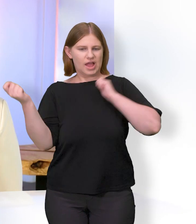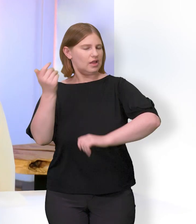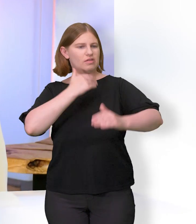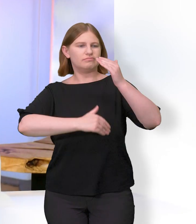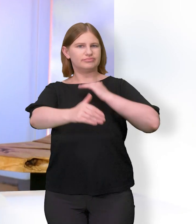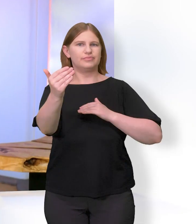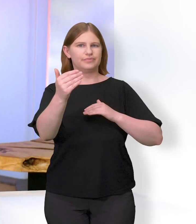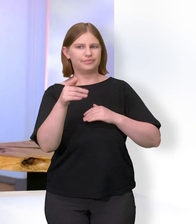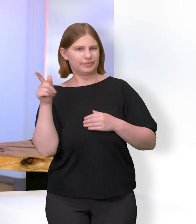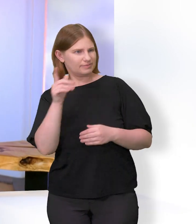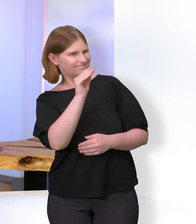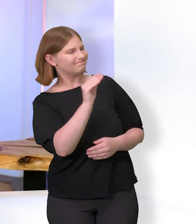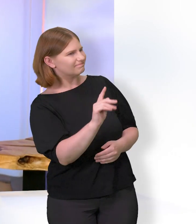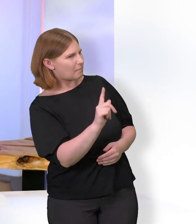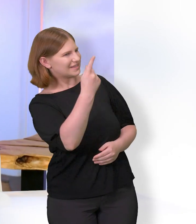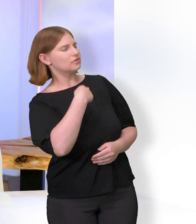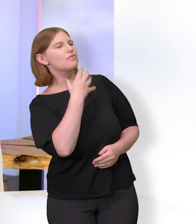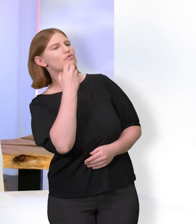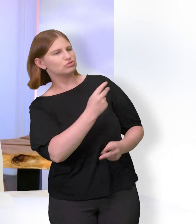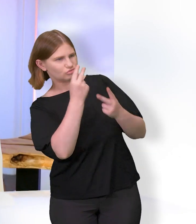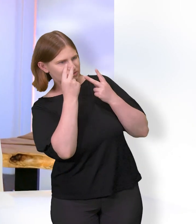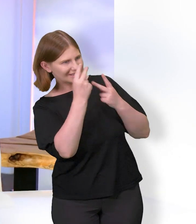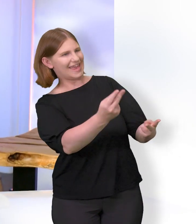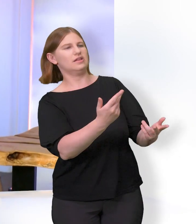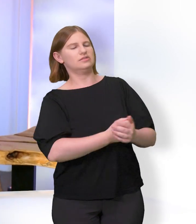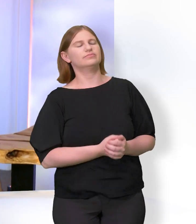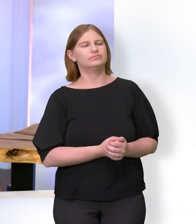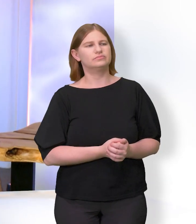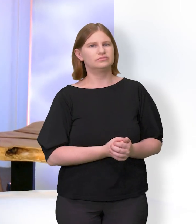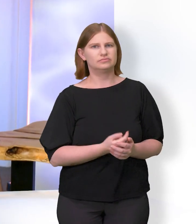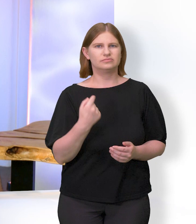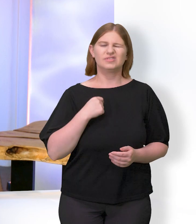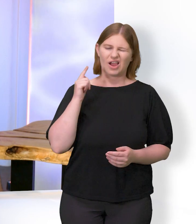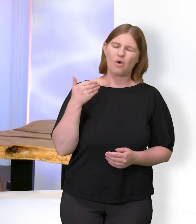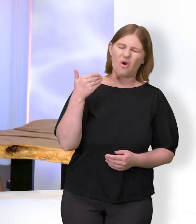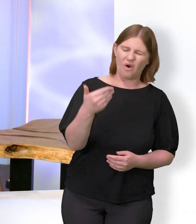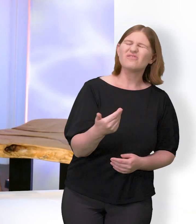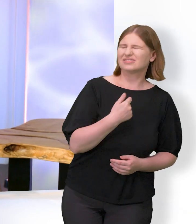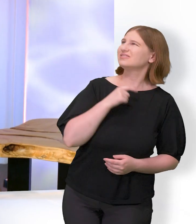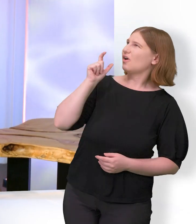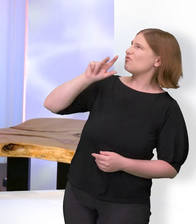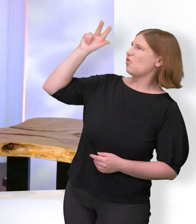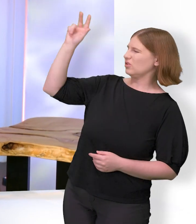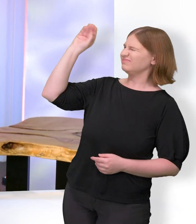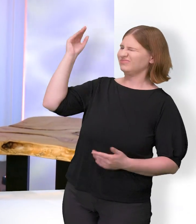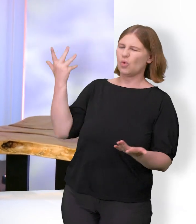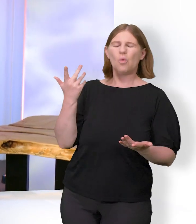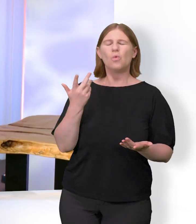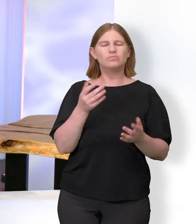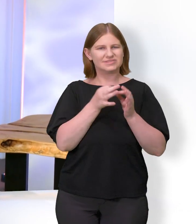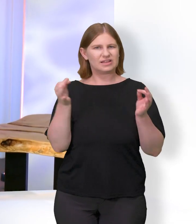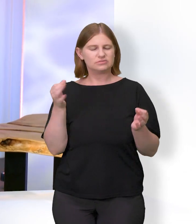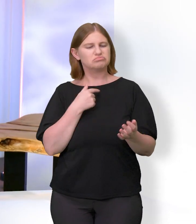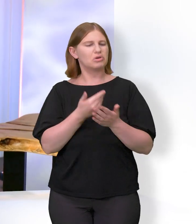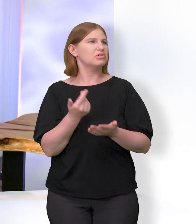Rabuni, dass ich sehend werde. Wie oft sage ich Maren Gott diesen Satz? Ich sitze